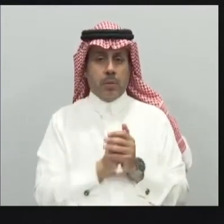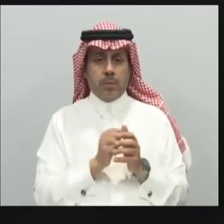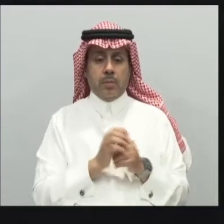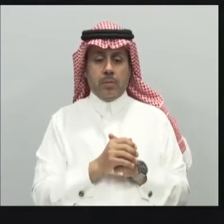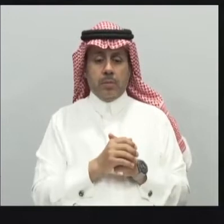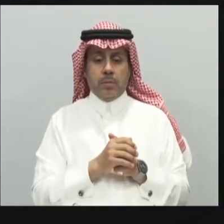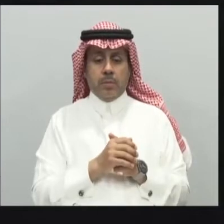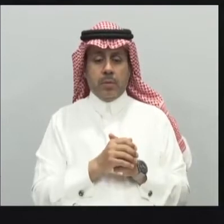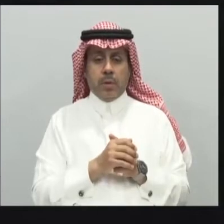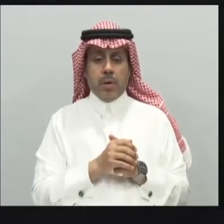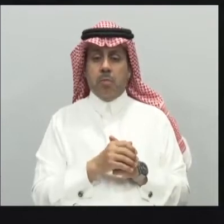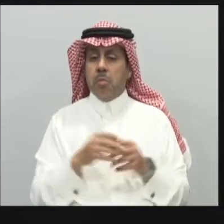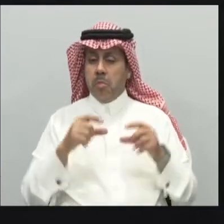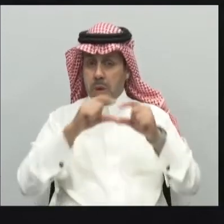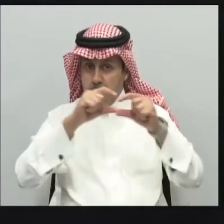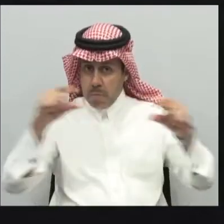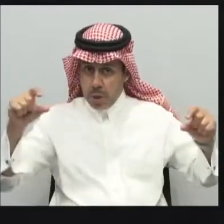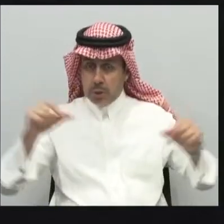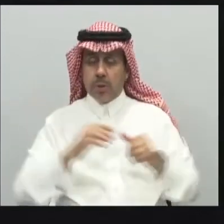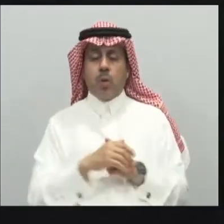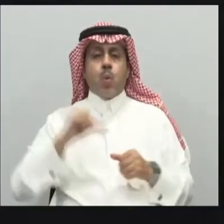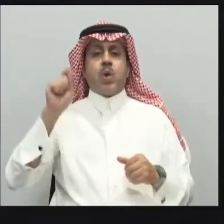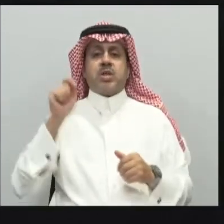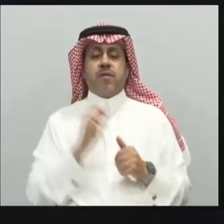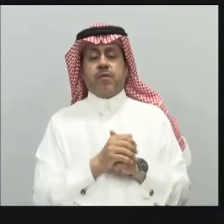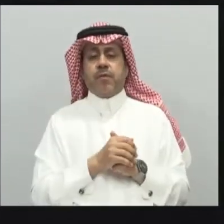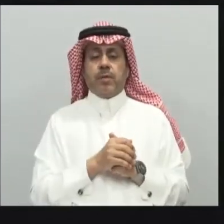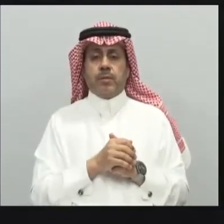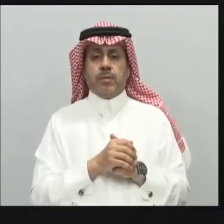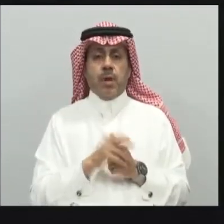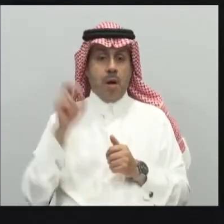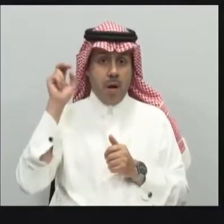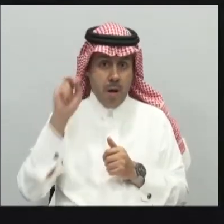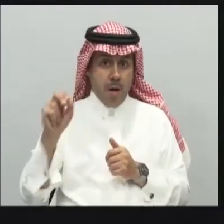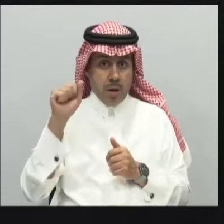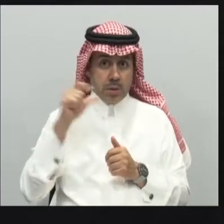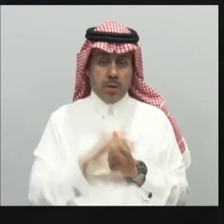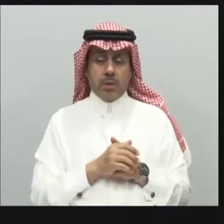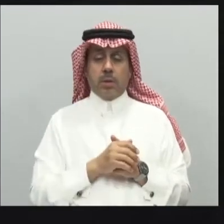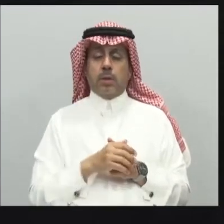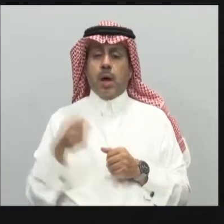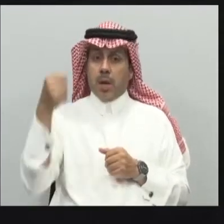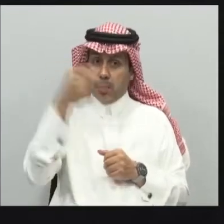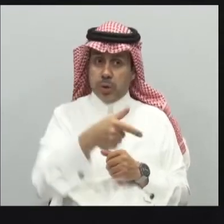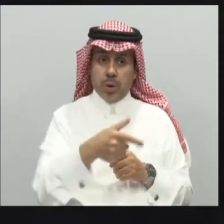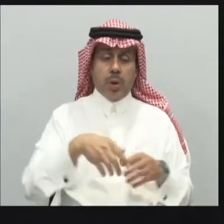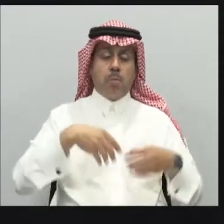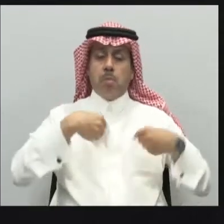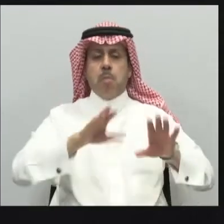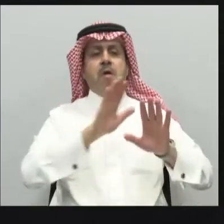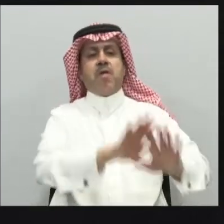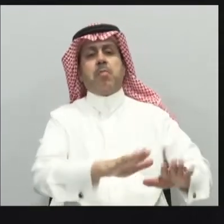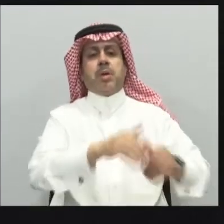ونحو ذلك من العبارات التي التي يقصد منها ان يقبل المشتري بالسلعه